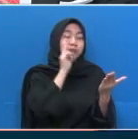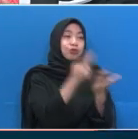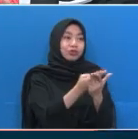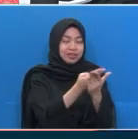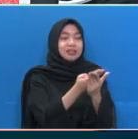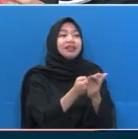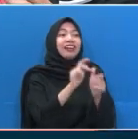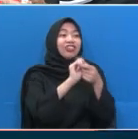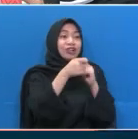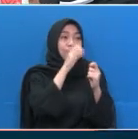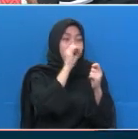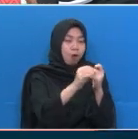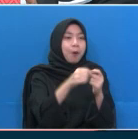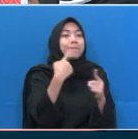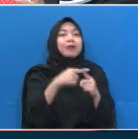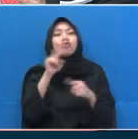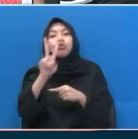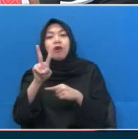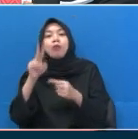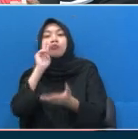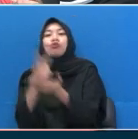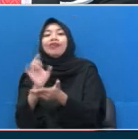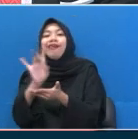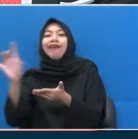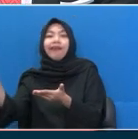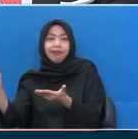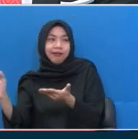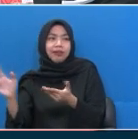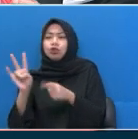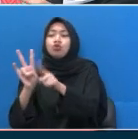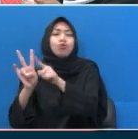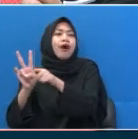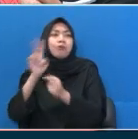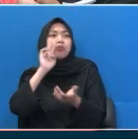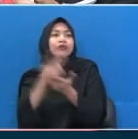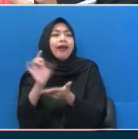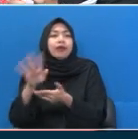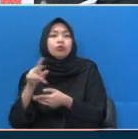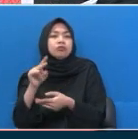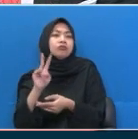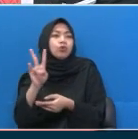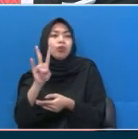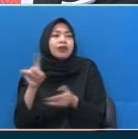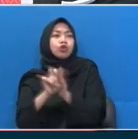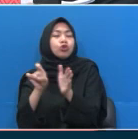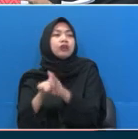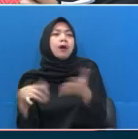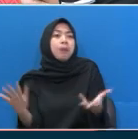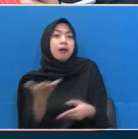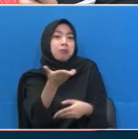Selain hasil tes poligrafi ini menurut anda apalagi yang menjadi alat bukti sehingga bisa